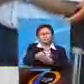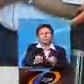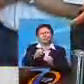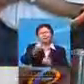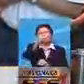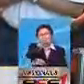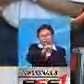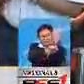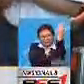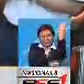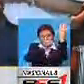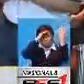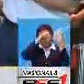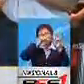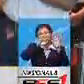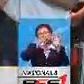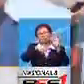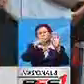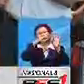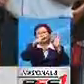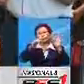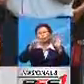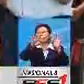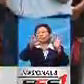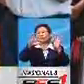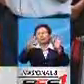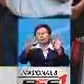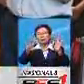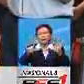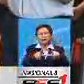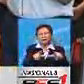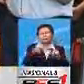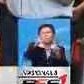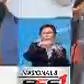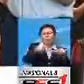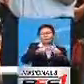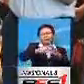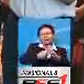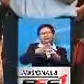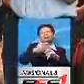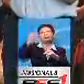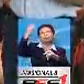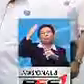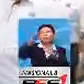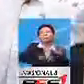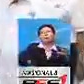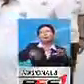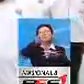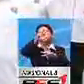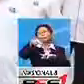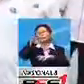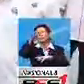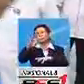menerima 9,245 permohonan lesen sejak ia beroperasi Januari lepas dengan anggaran purata